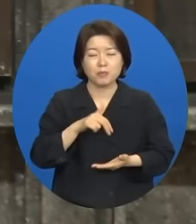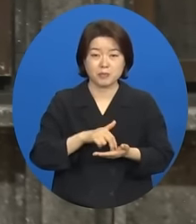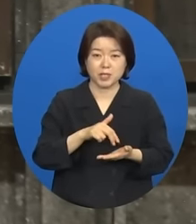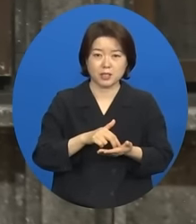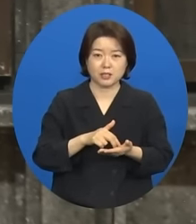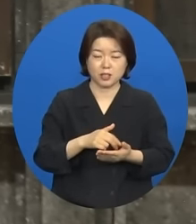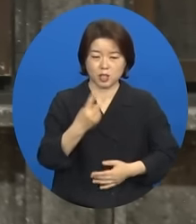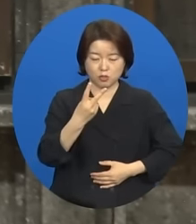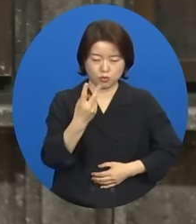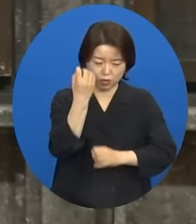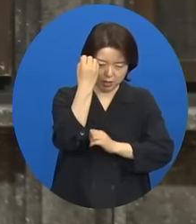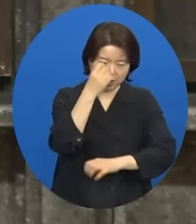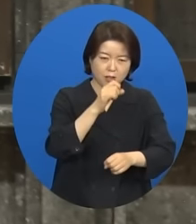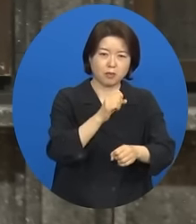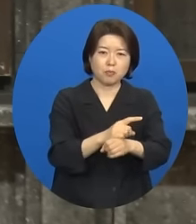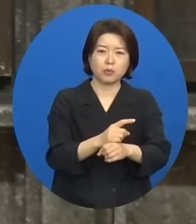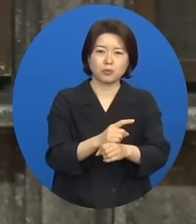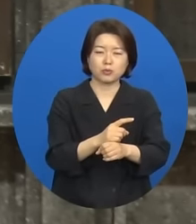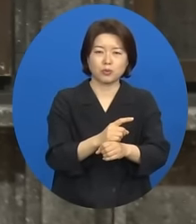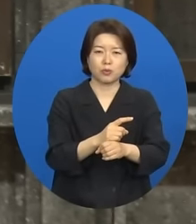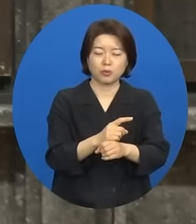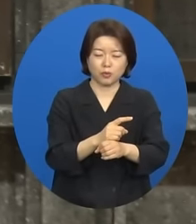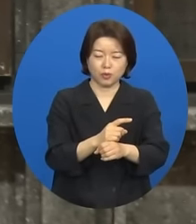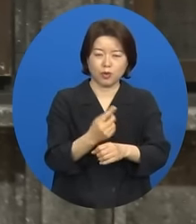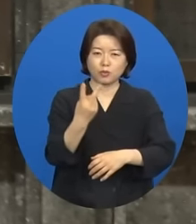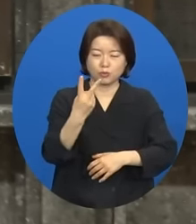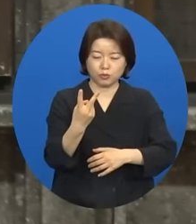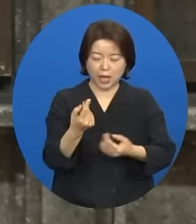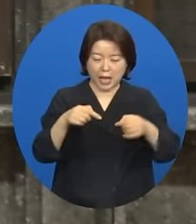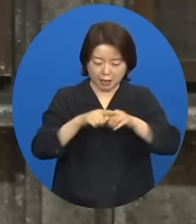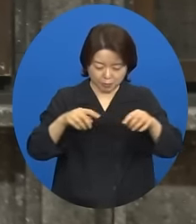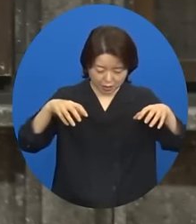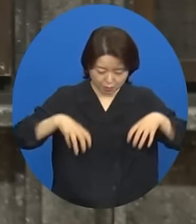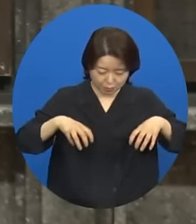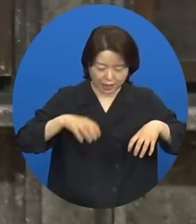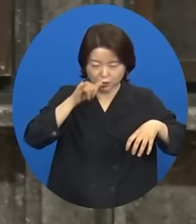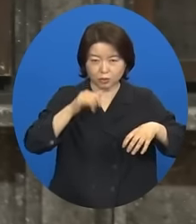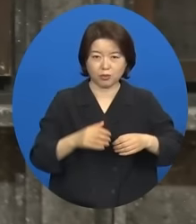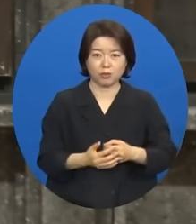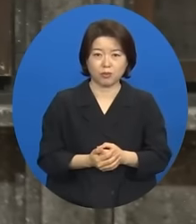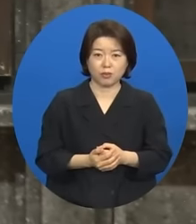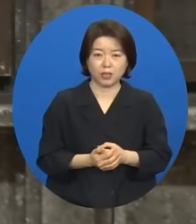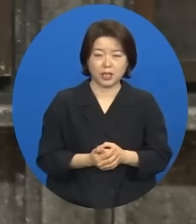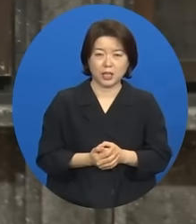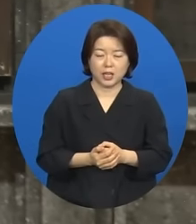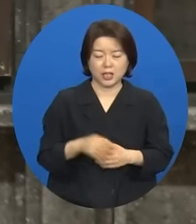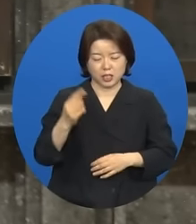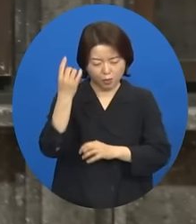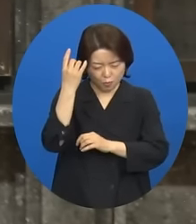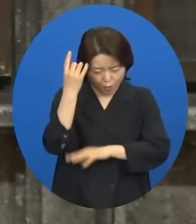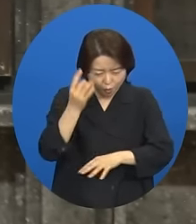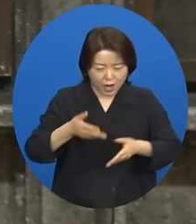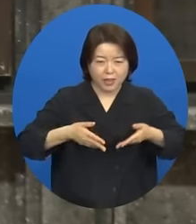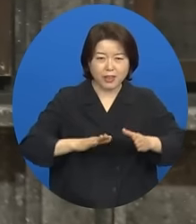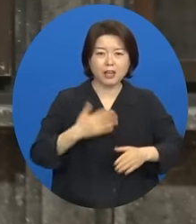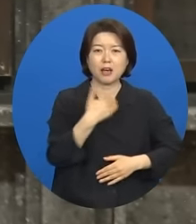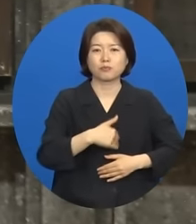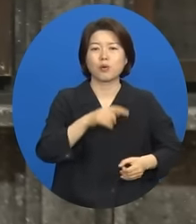두 개의 본성이 같이 공존하고 있기 때문에 그래요. 하나는 그의 타고난 육적인